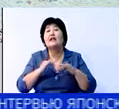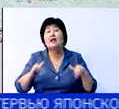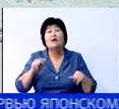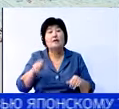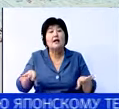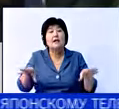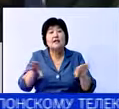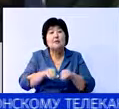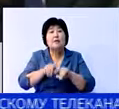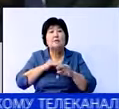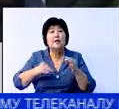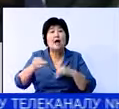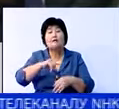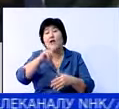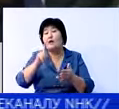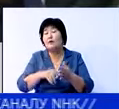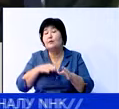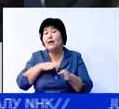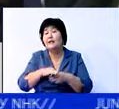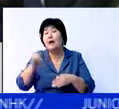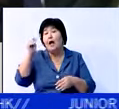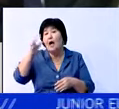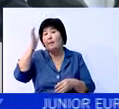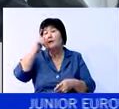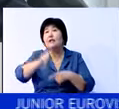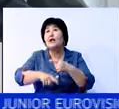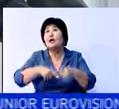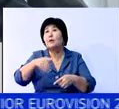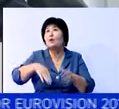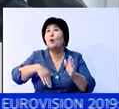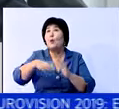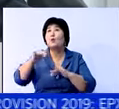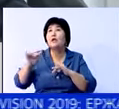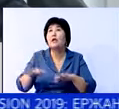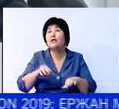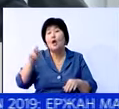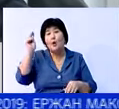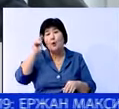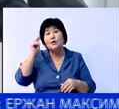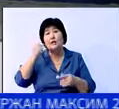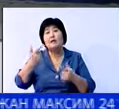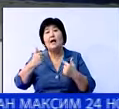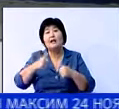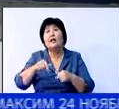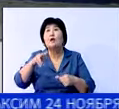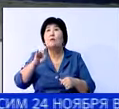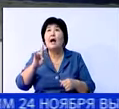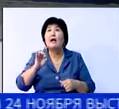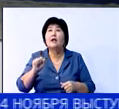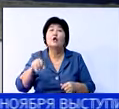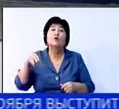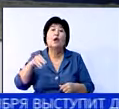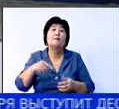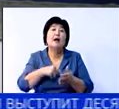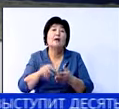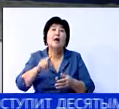Совместно были обсуждены вопросы совершенствования образовательного процесса, улучшения деятельности учебных организаций. Майра Тургатбаевна